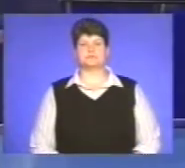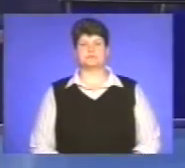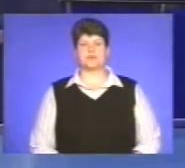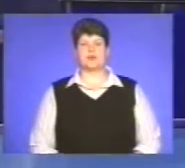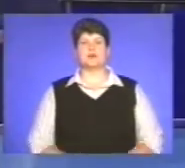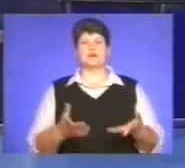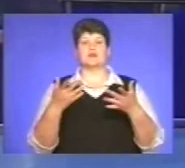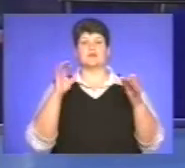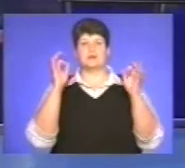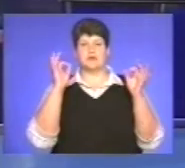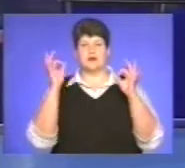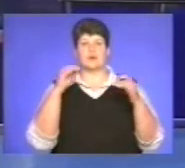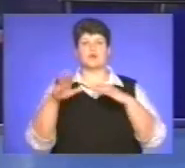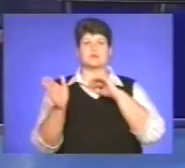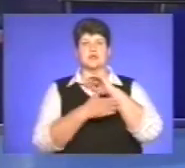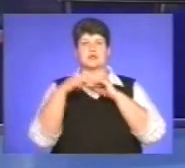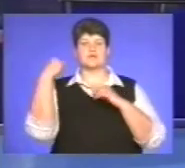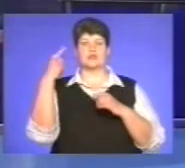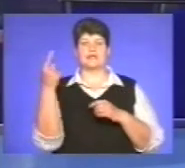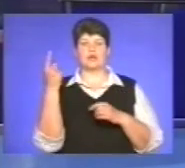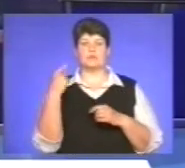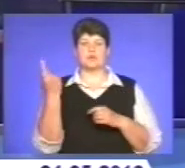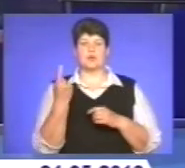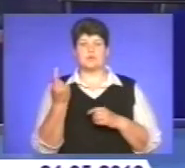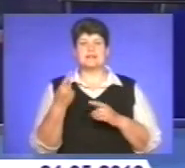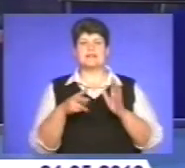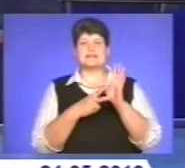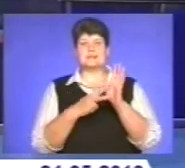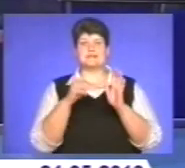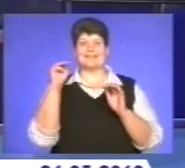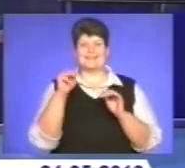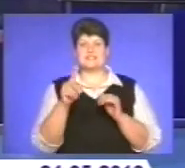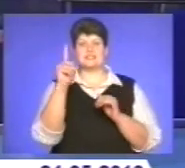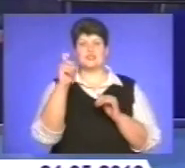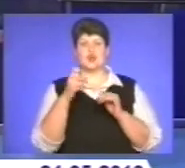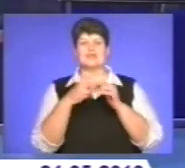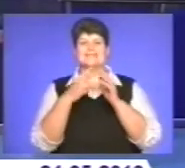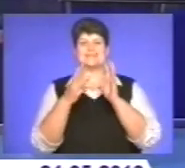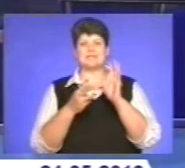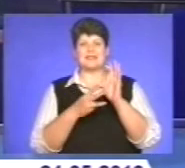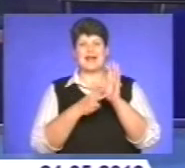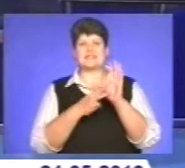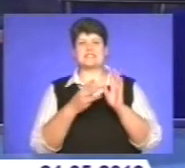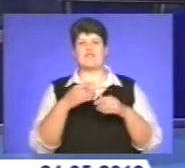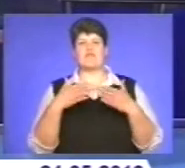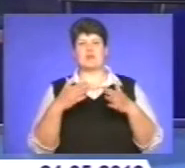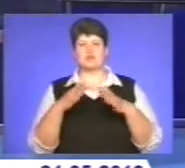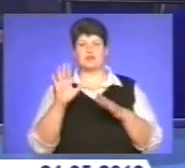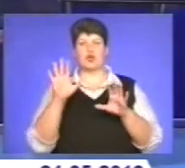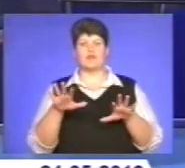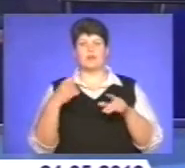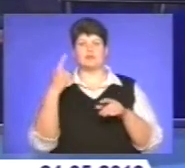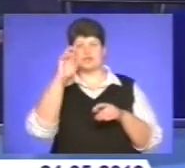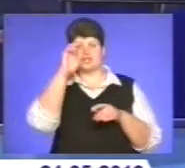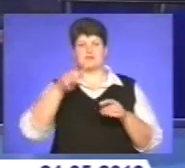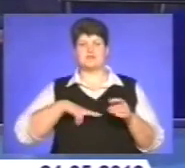Відлунав останній дзвоник у школах Тернопільщини. В області цьогоріч 7117 випускників. Голова обласної державної адміністрації Валентин Хоптян